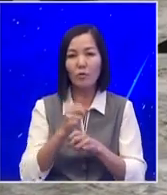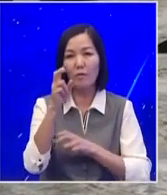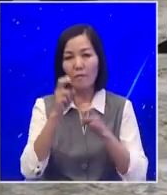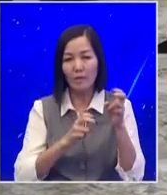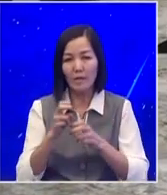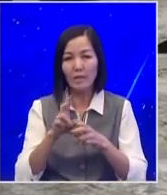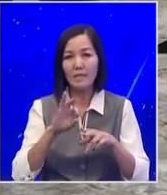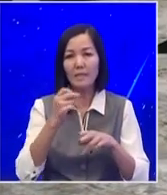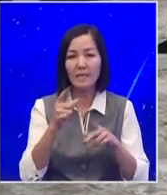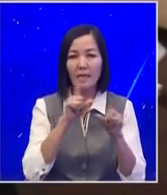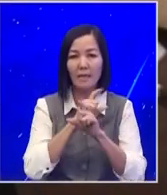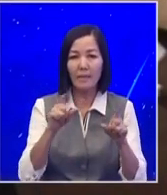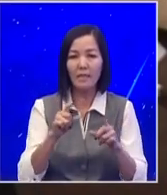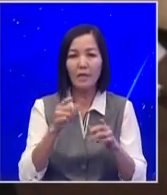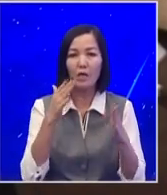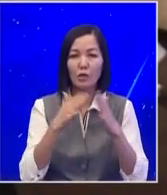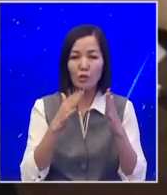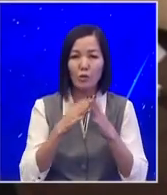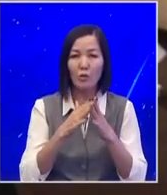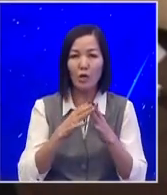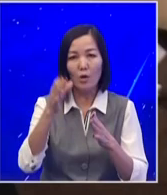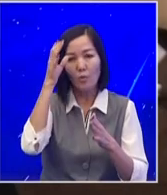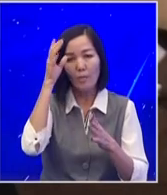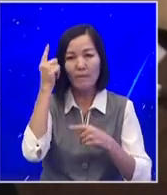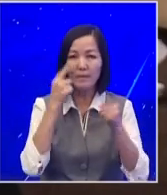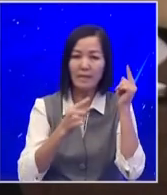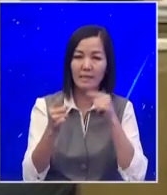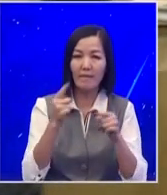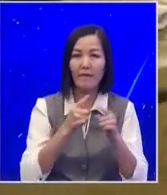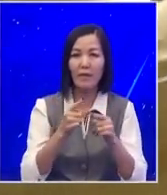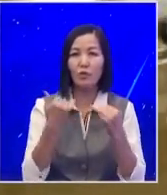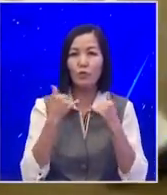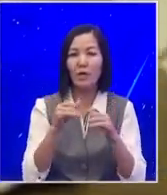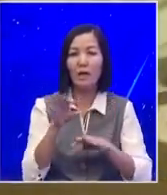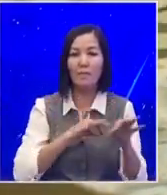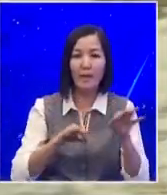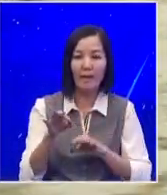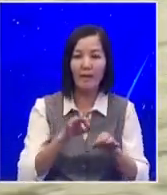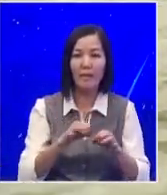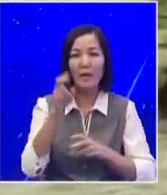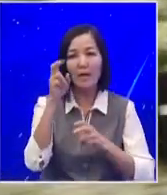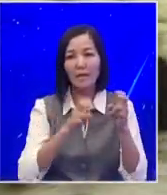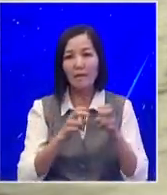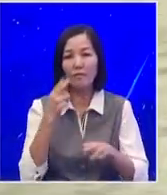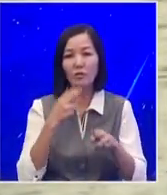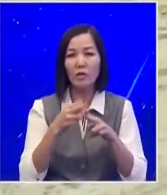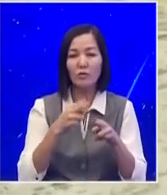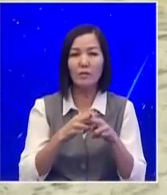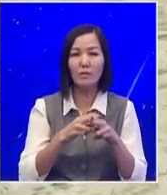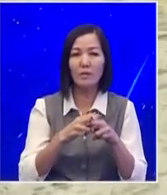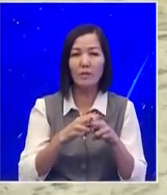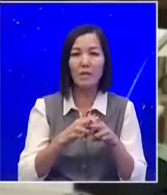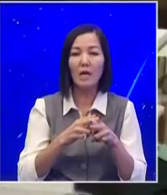фабрики, социальные объекты, жилье. Их умами создавались поистине уникальные проекты. Это завод железобетонных изделий,